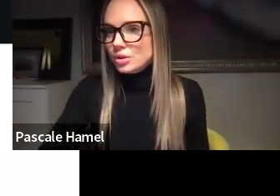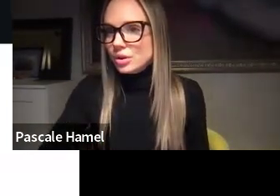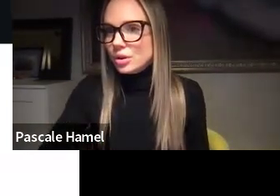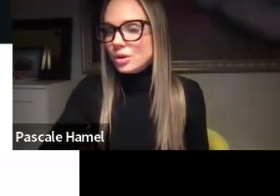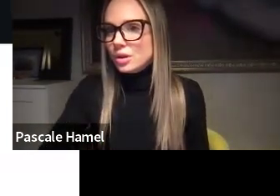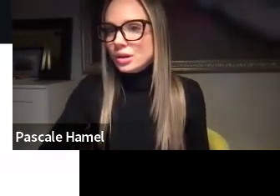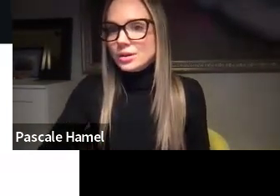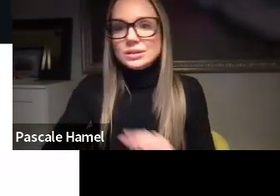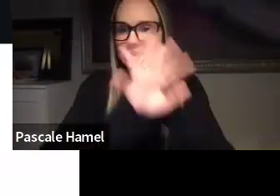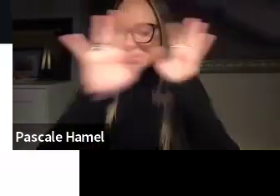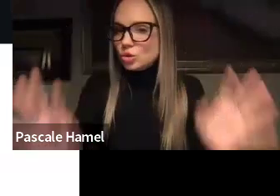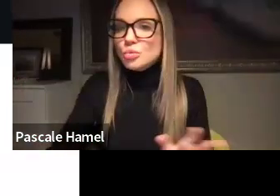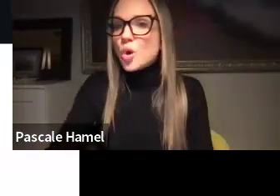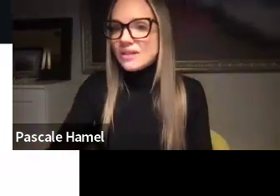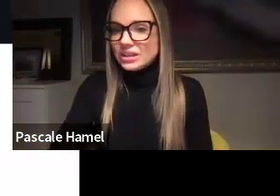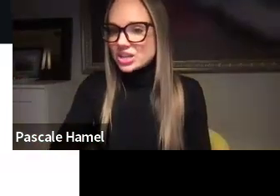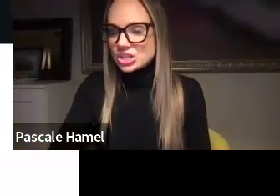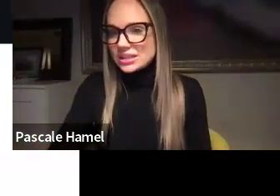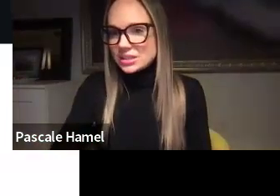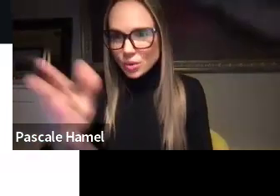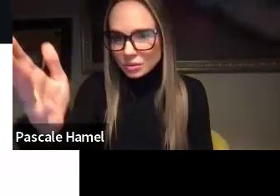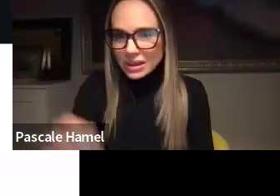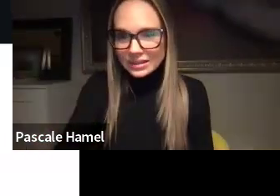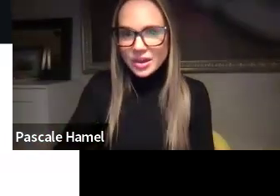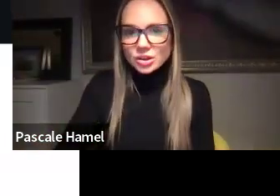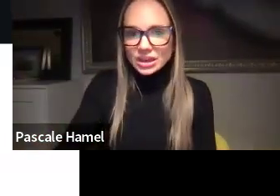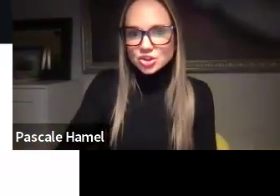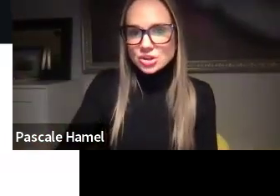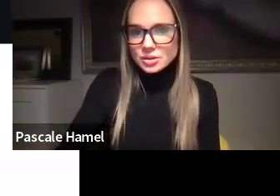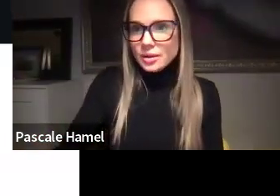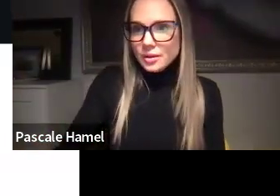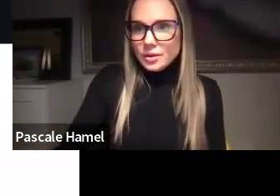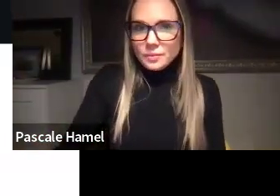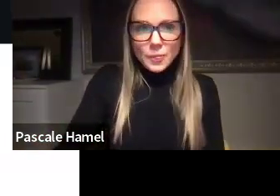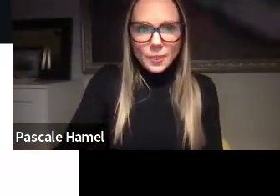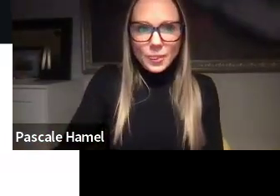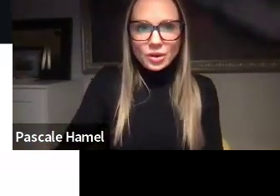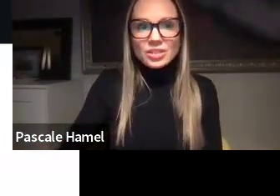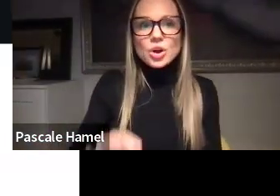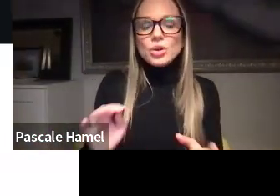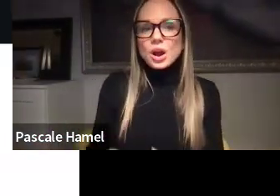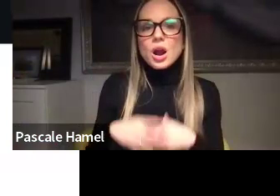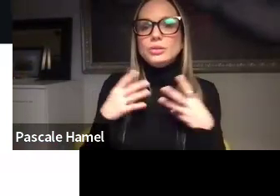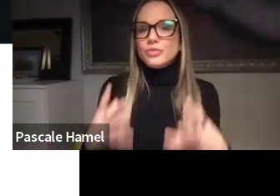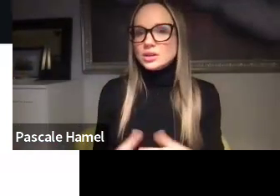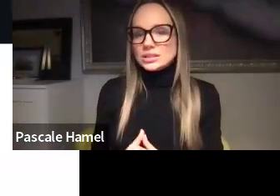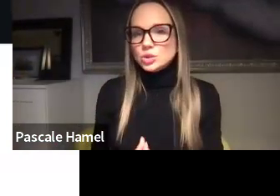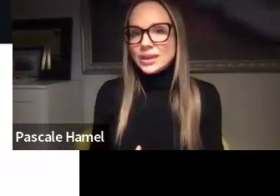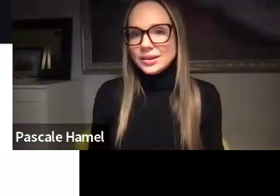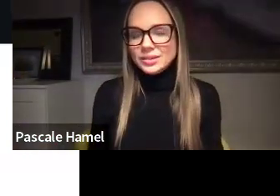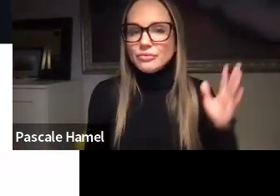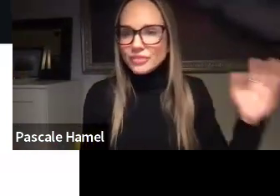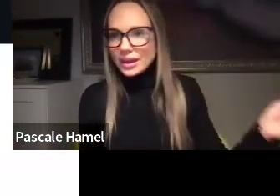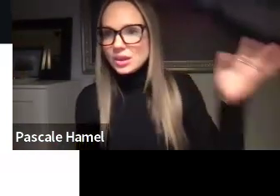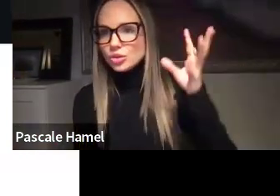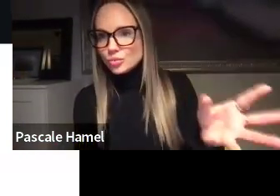genou, qui est tout pour avantager sa silhouette, puis elle est d'ailleurs très jolie. OK? Donc, encore une fois, un tissu